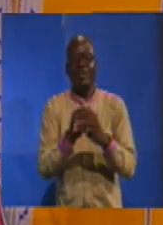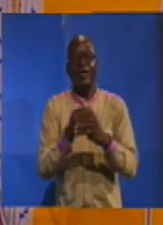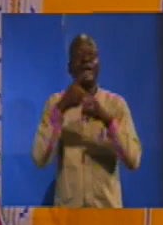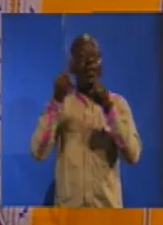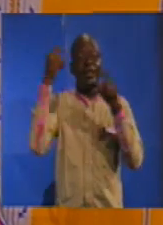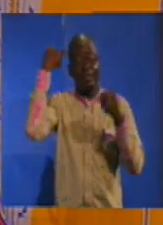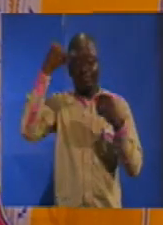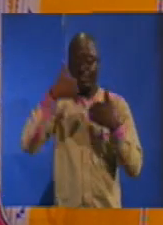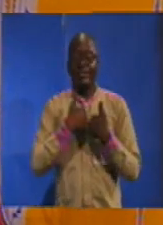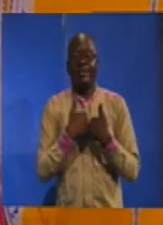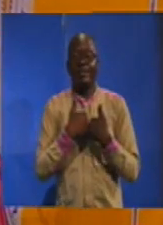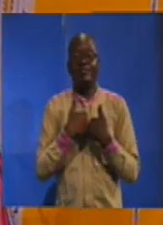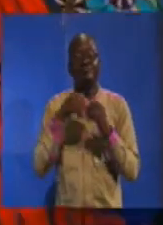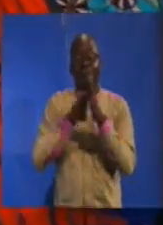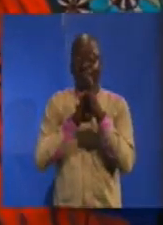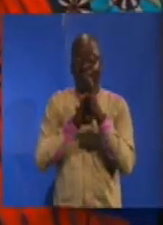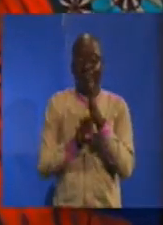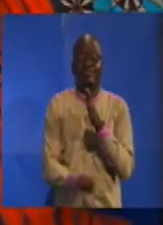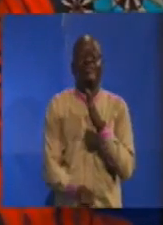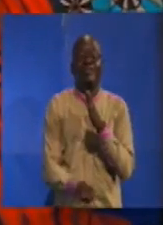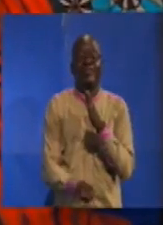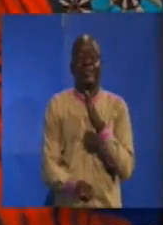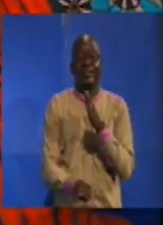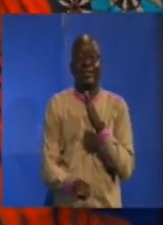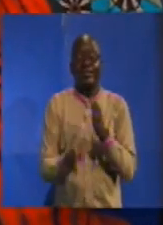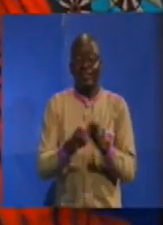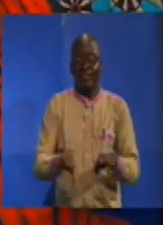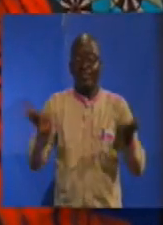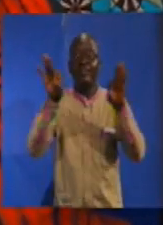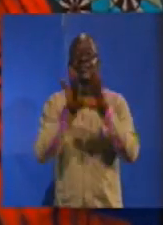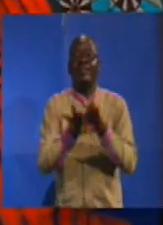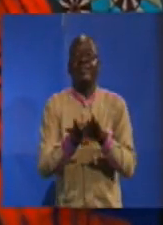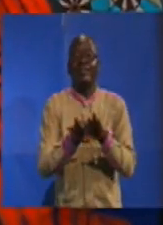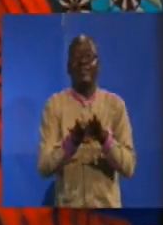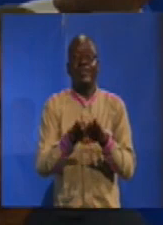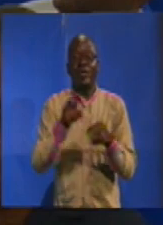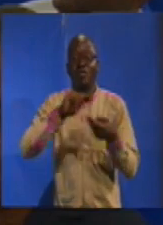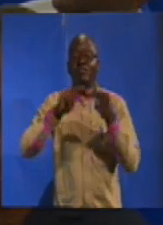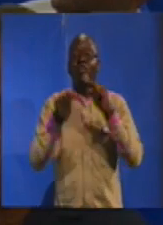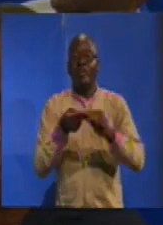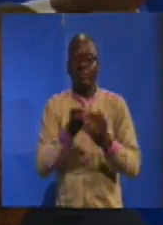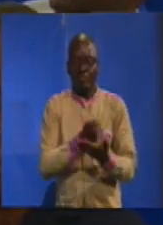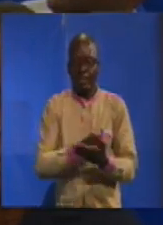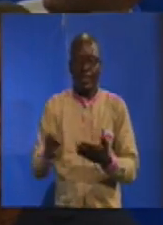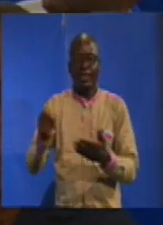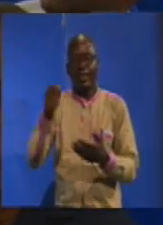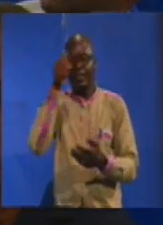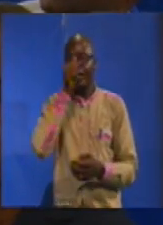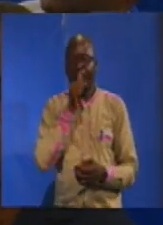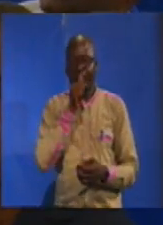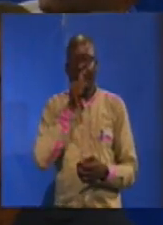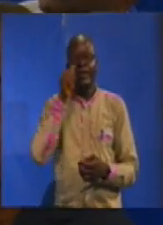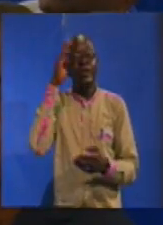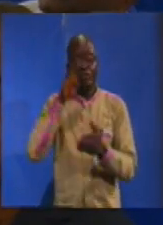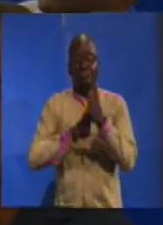y a une baisse, en tout cas assez importante, des nombres d'inscrits à titre privé par exemple. Donc ça